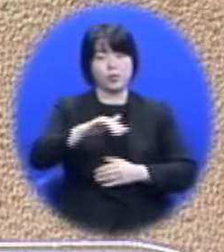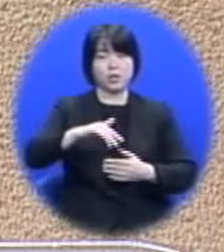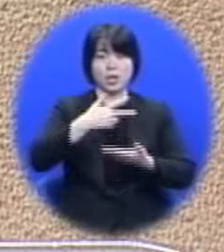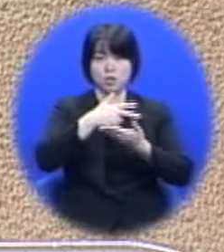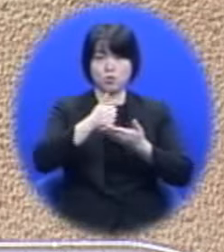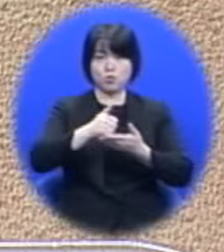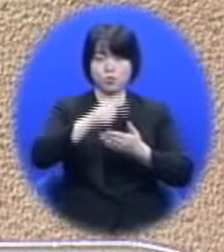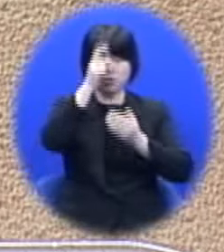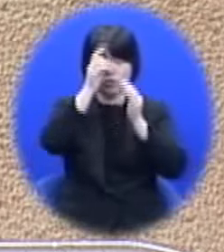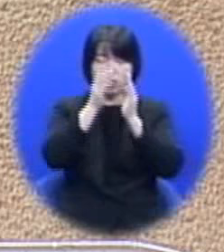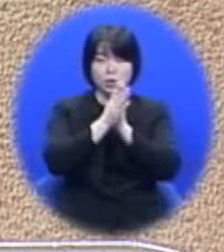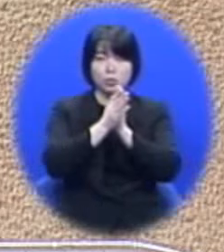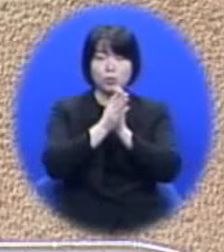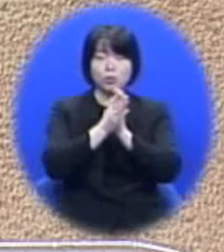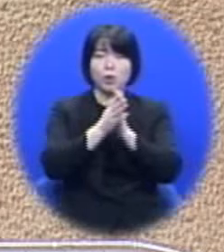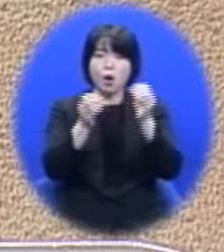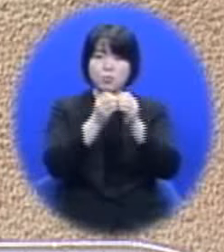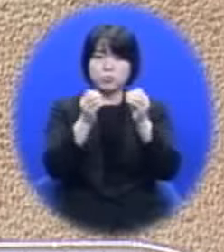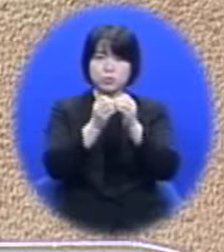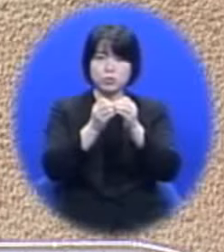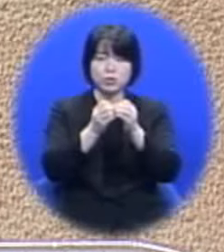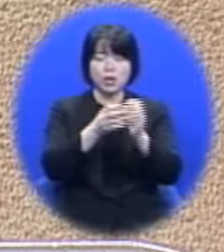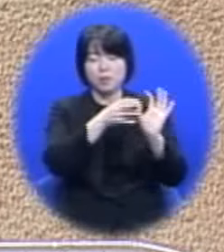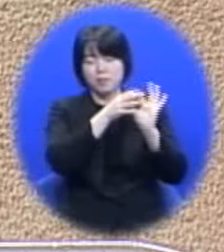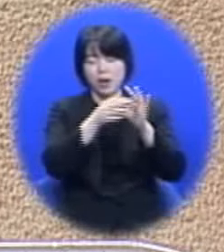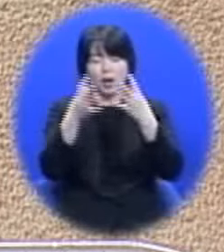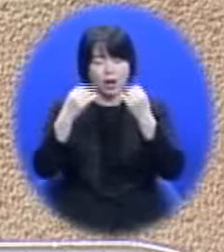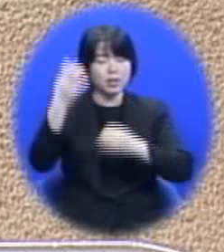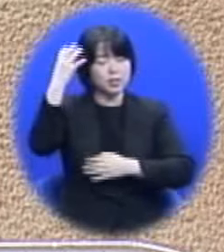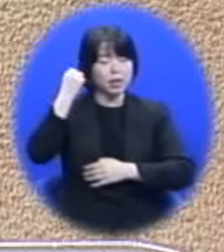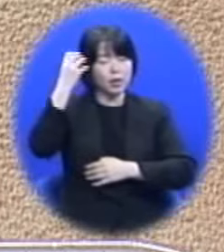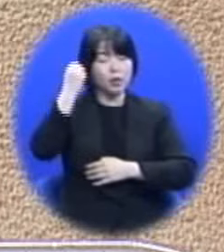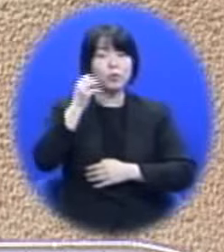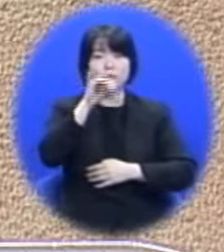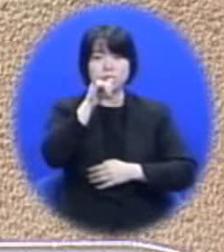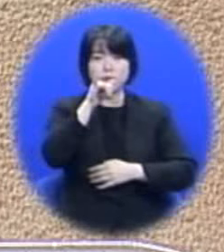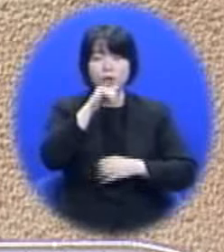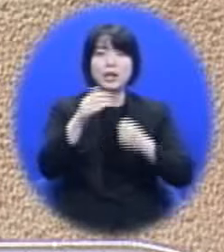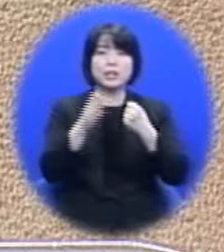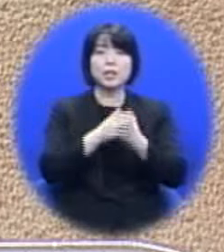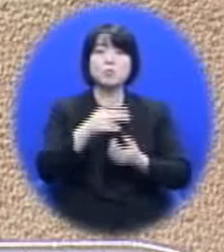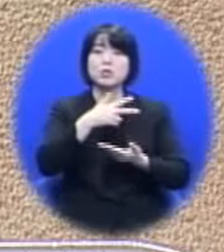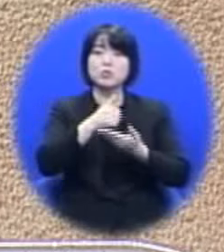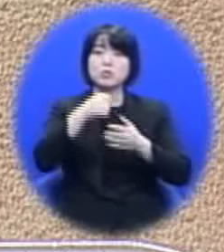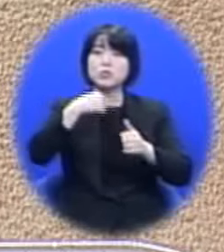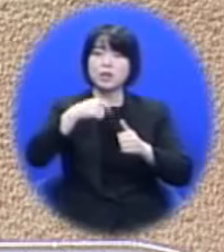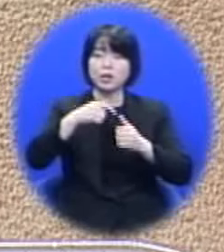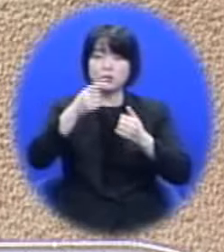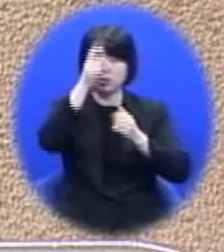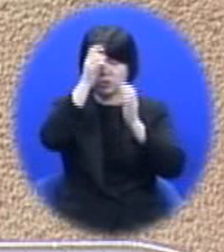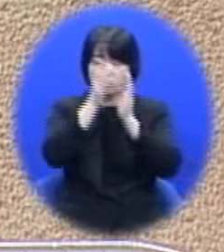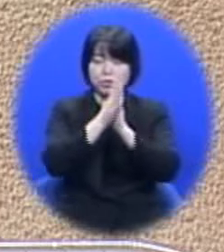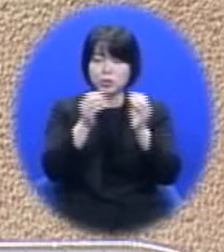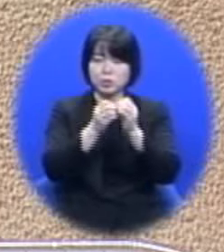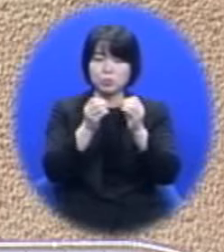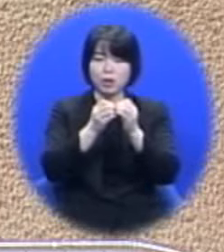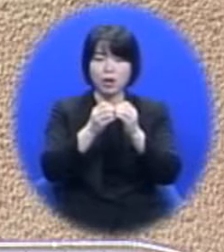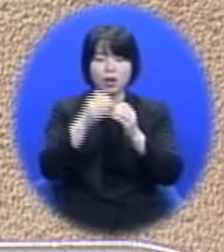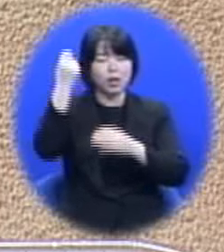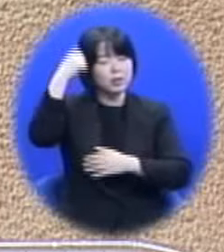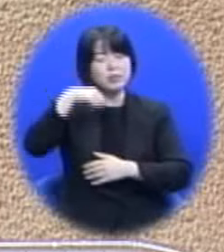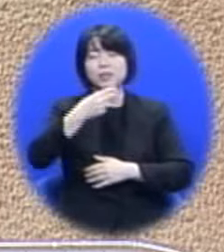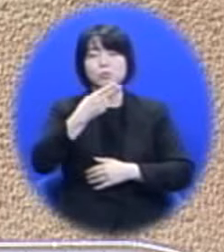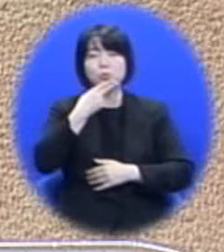어려서부터 알아요. 수도 없이 외웠어요. 그러다 보니까 주기도문 자체가 우리에게는 아주 무감각해졌어요.